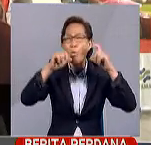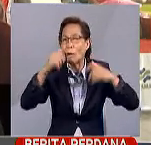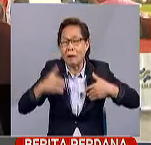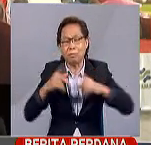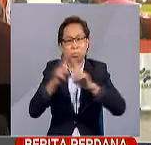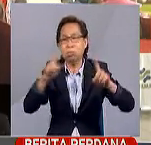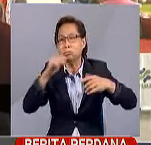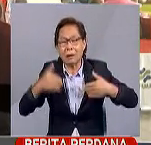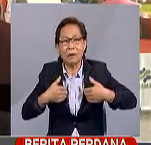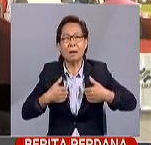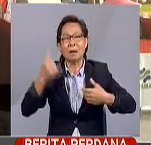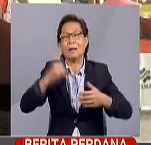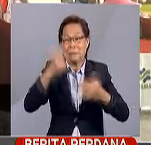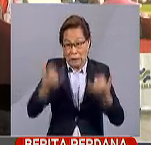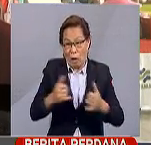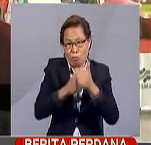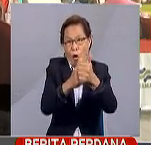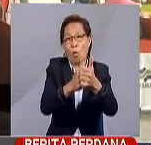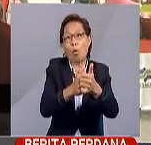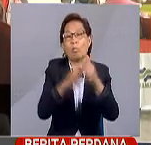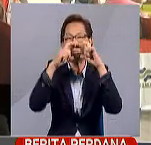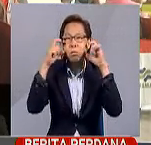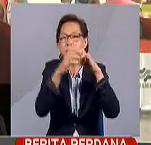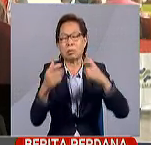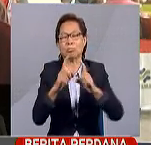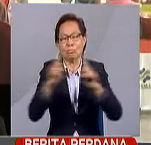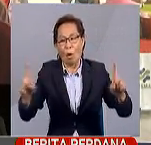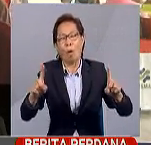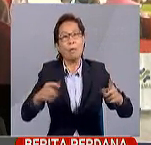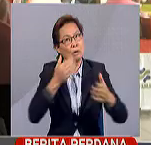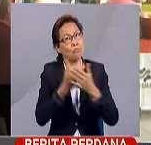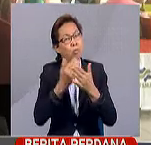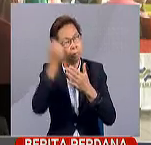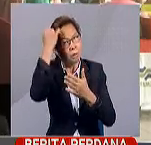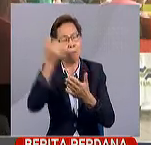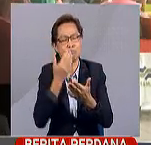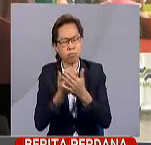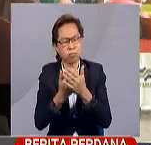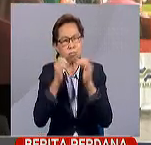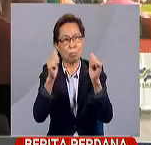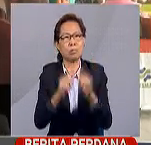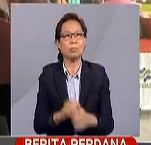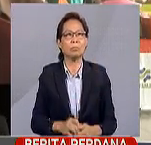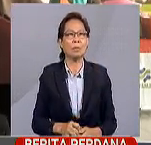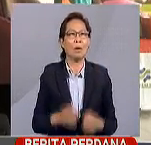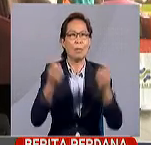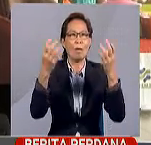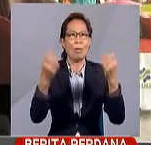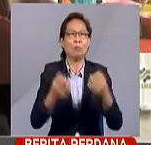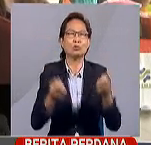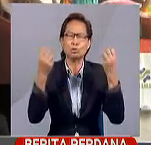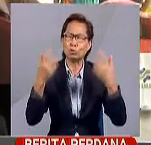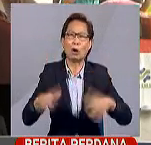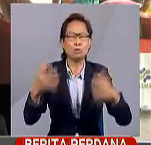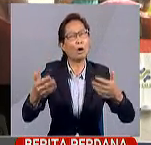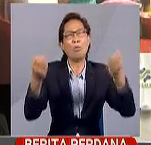saya tu memang baguslah. Dan juga yang diperhatikan masih dah ramai, bukan masih dah